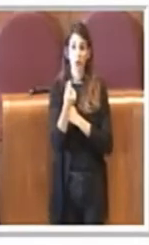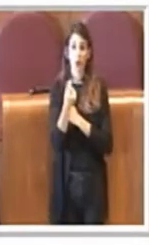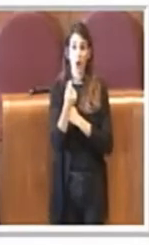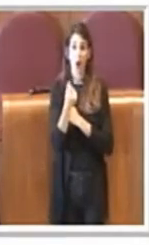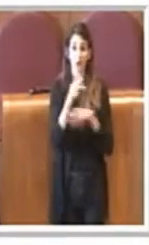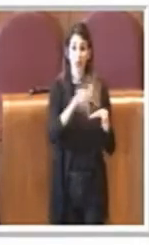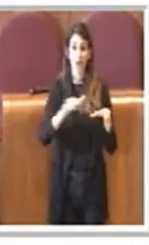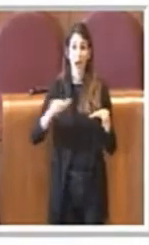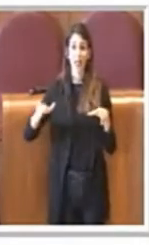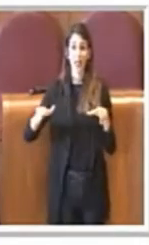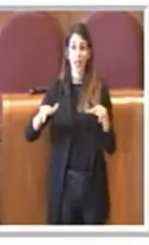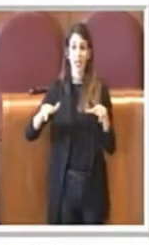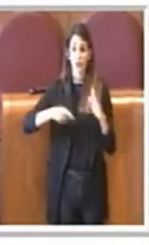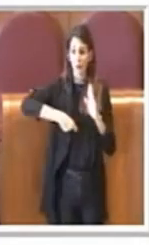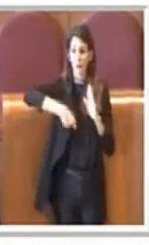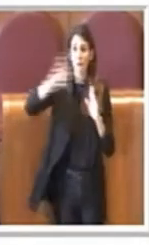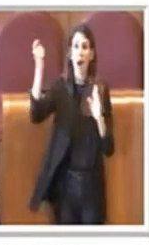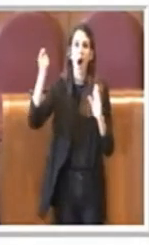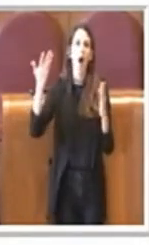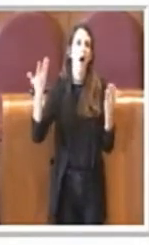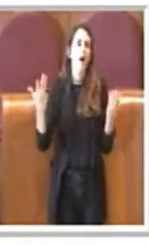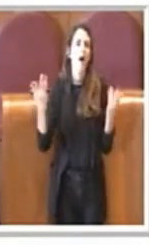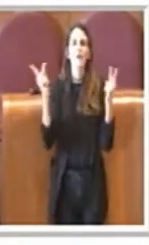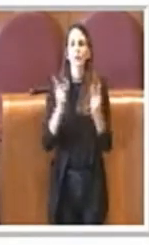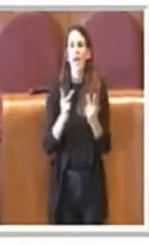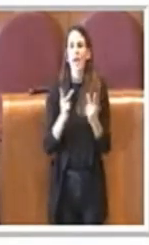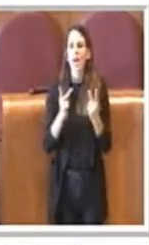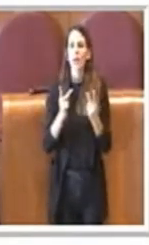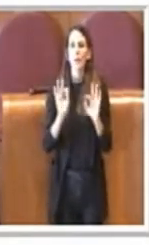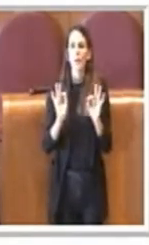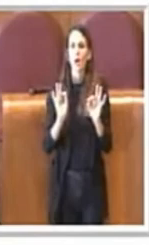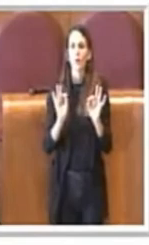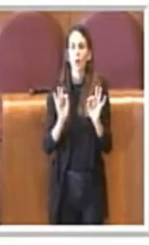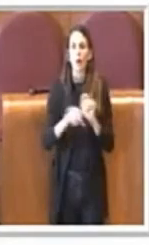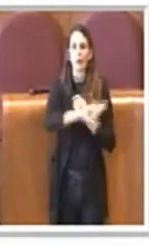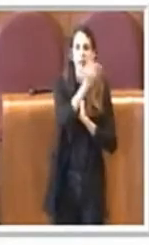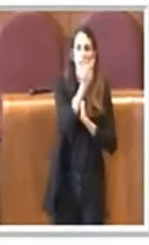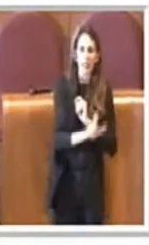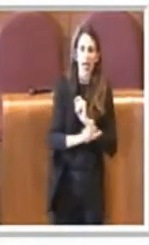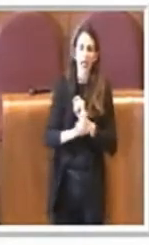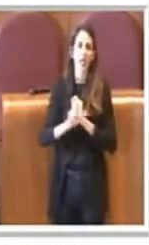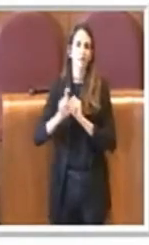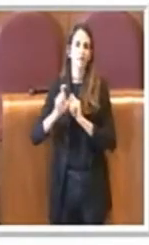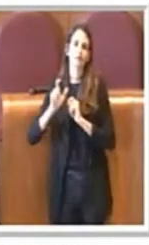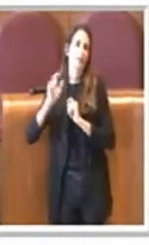mondi, nessuno sta dicendo che le due realtà sono comparabili, però io penso che il percorso, anche